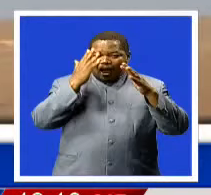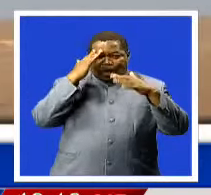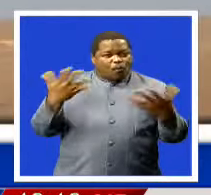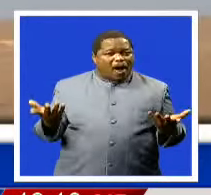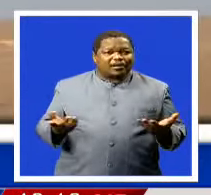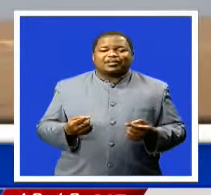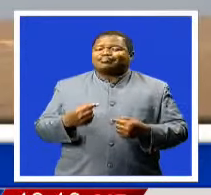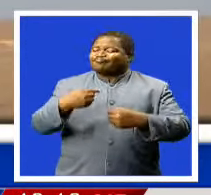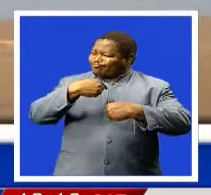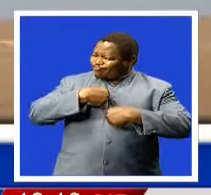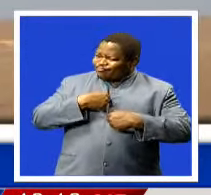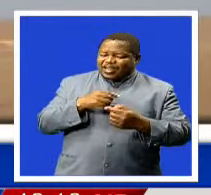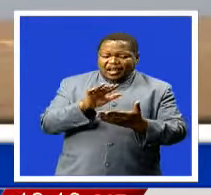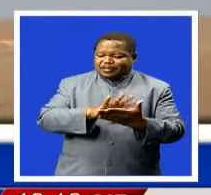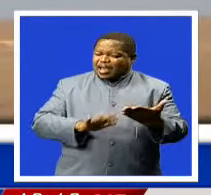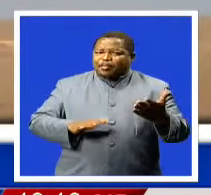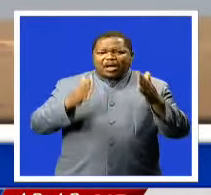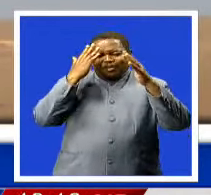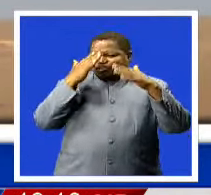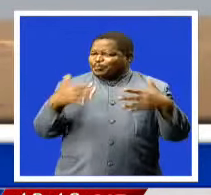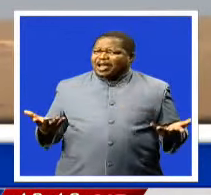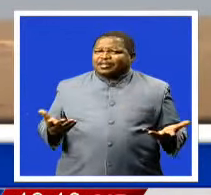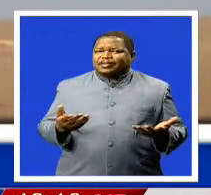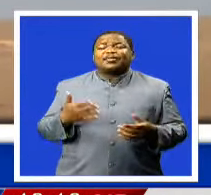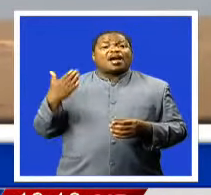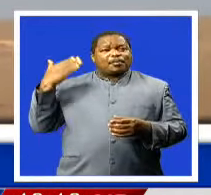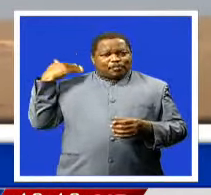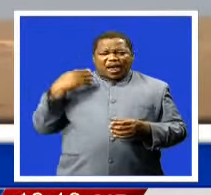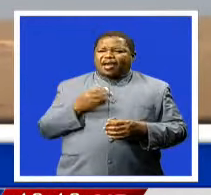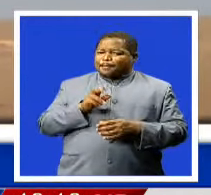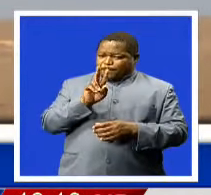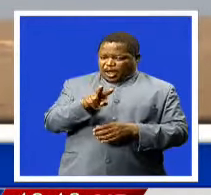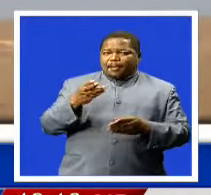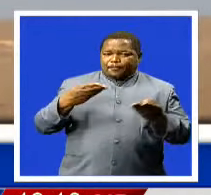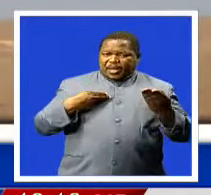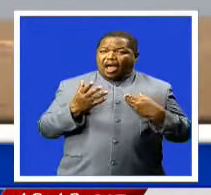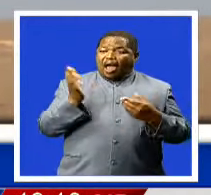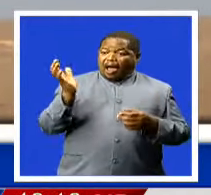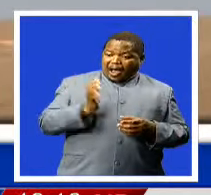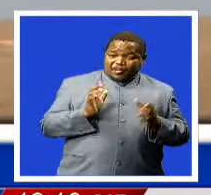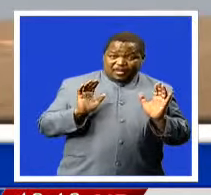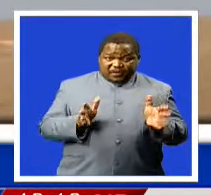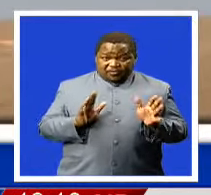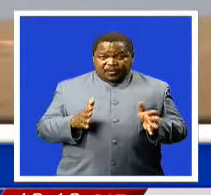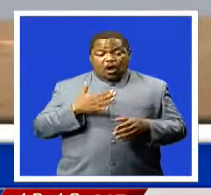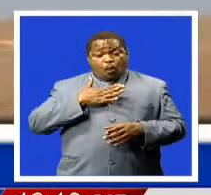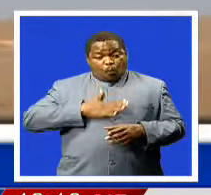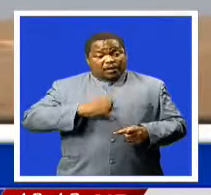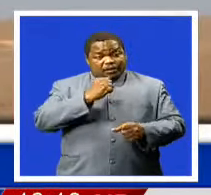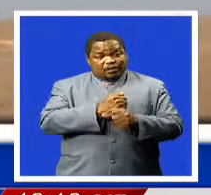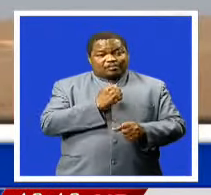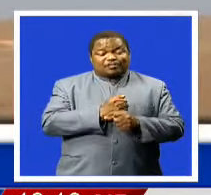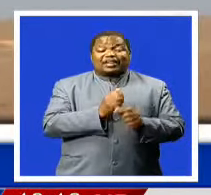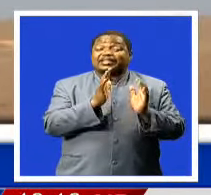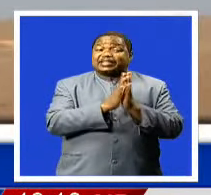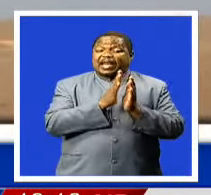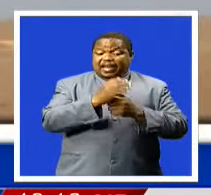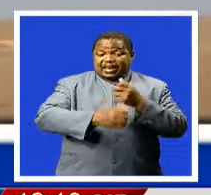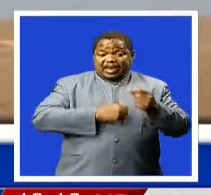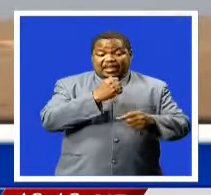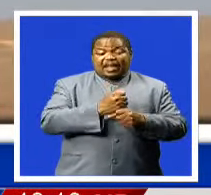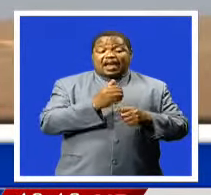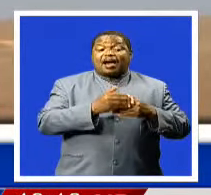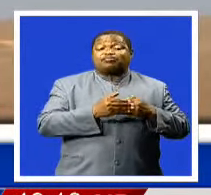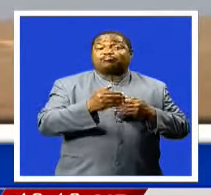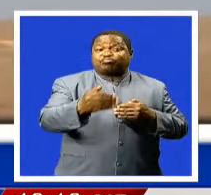abantu bafuna ukuthi babe nendzaba kwekuthi bafuna 10 years batiswa kwekuthi nakangwane kusethe into le